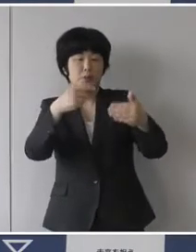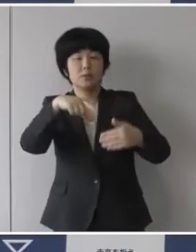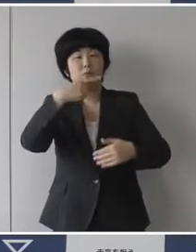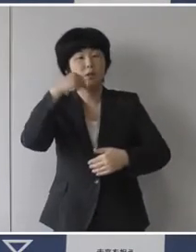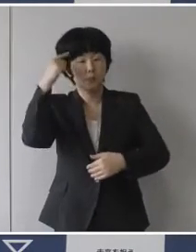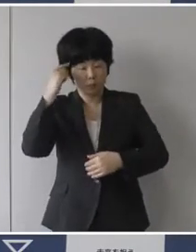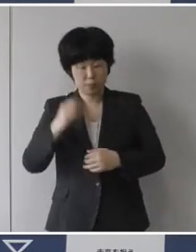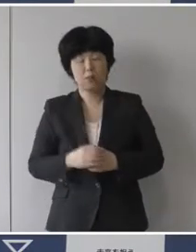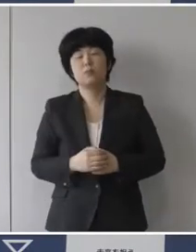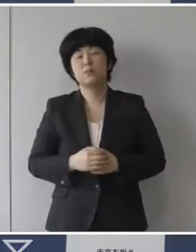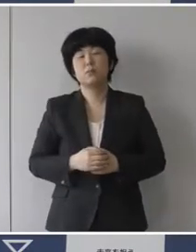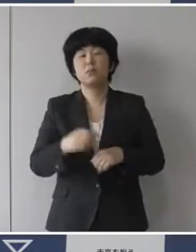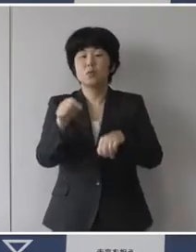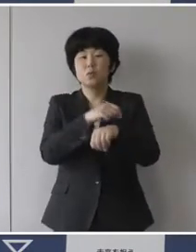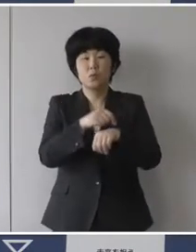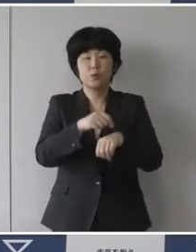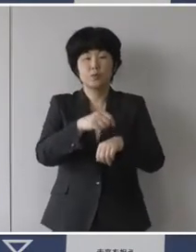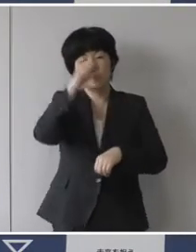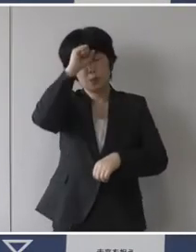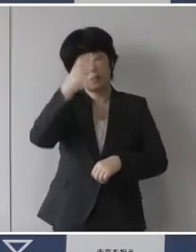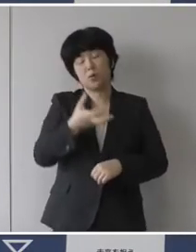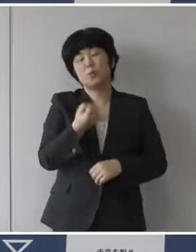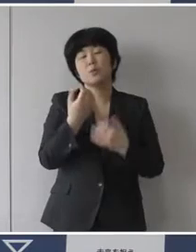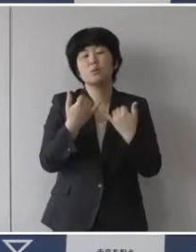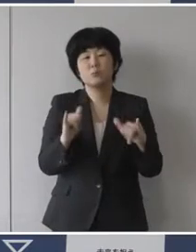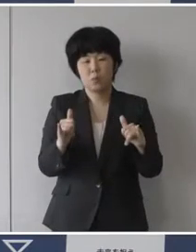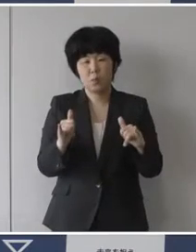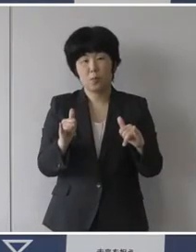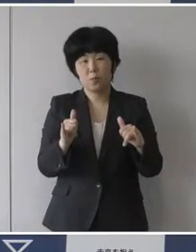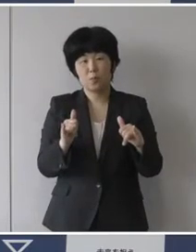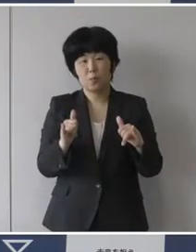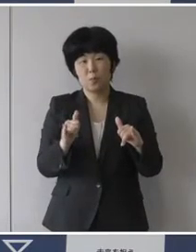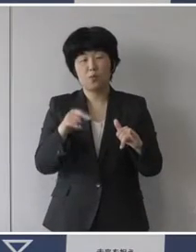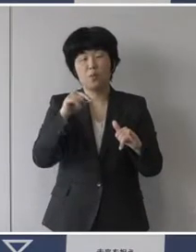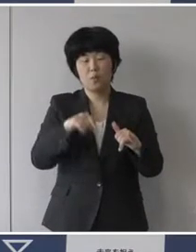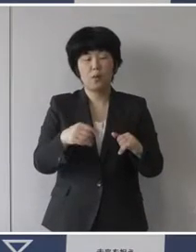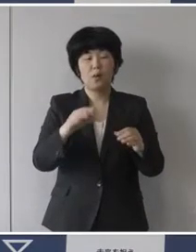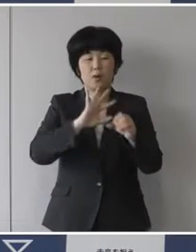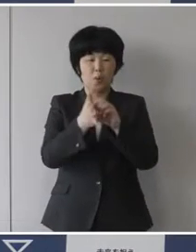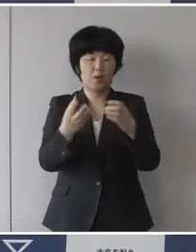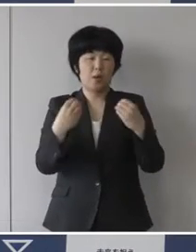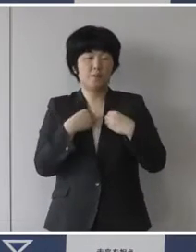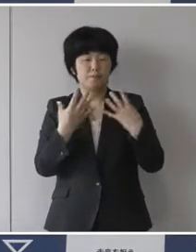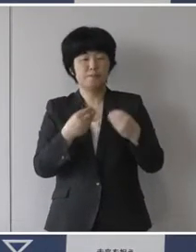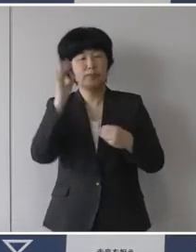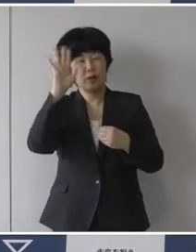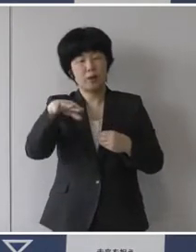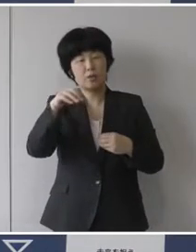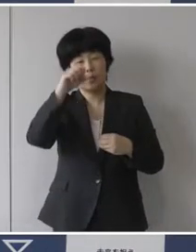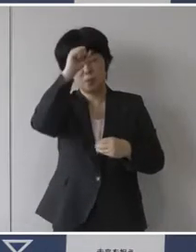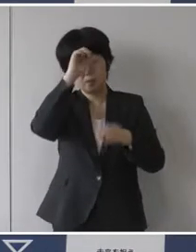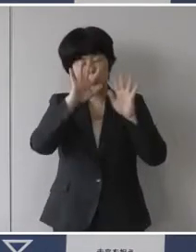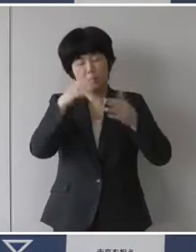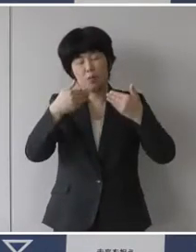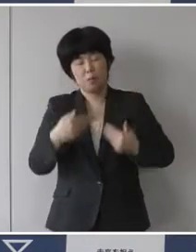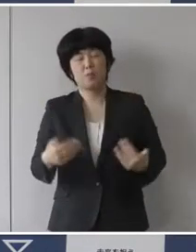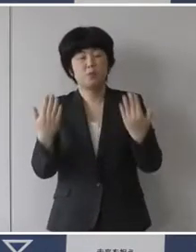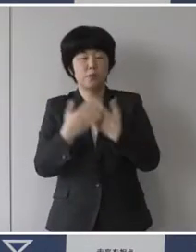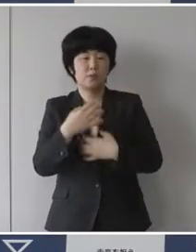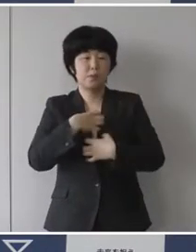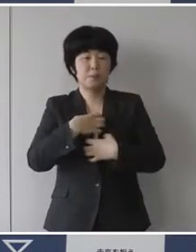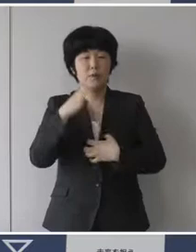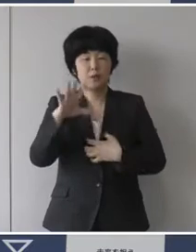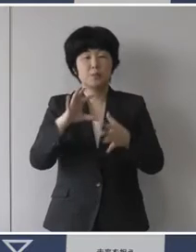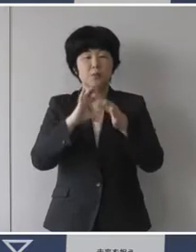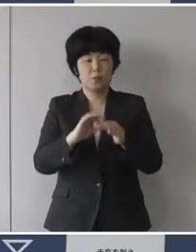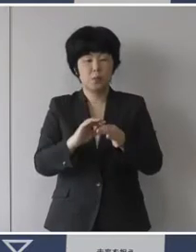思います。特に基礎疾患がある方とかですね、の重症化リスクというのが高い方ございますので、